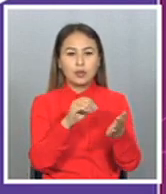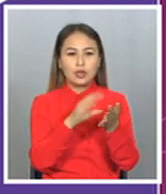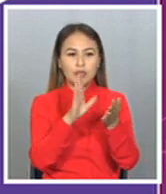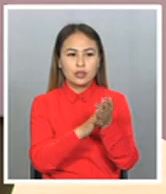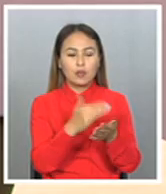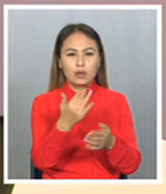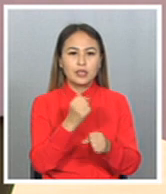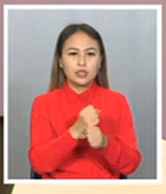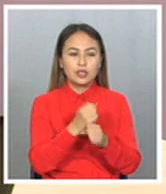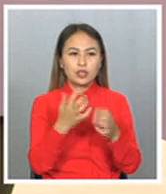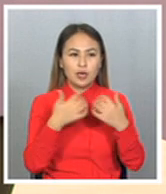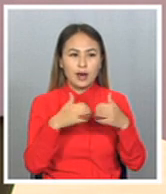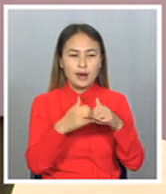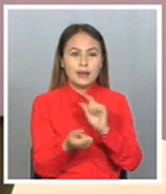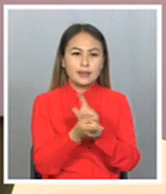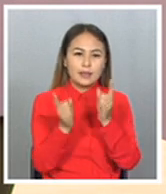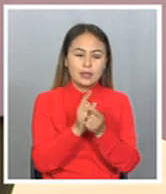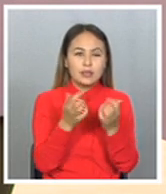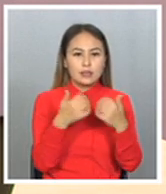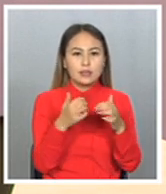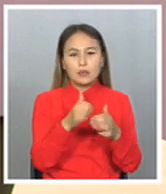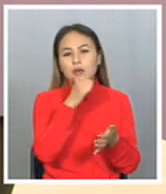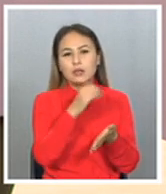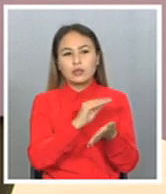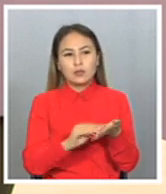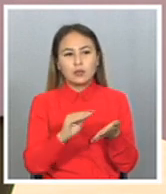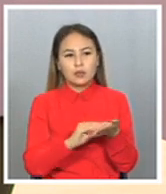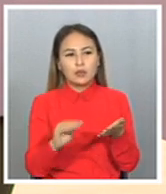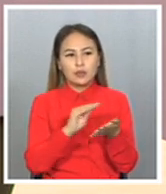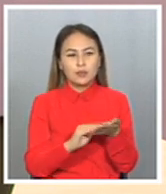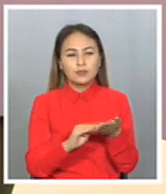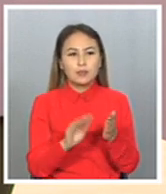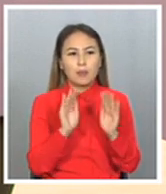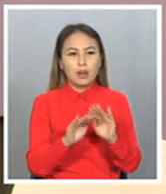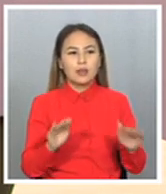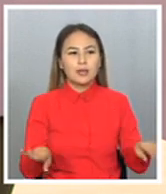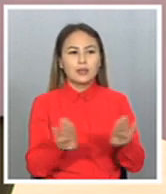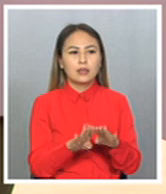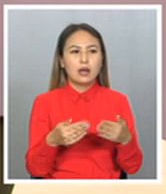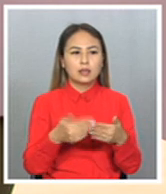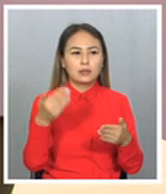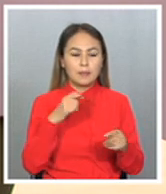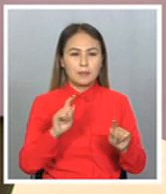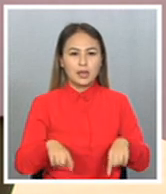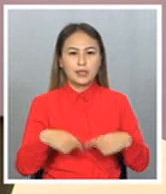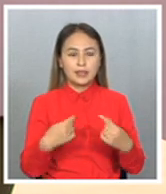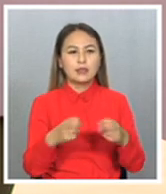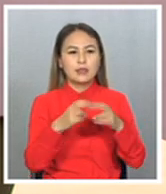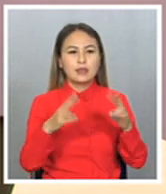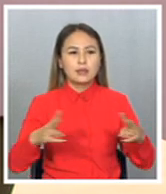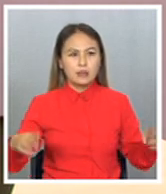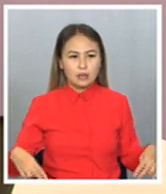оларды шығар. Кері есептер құрастырып көр. Балалар, алдымен берілген